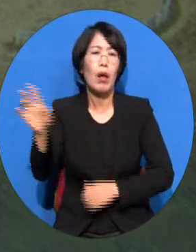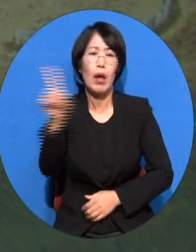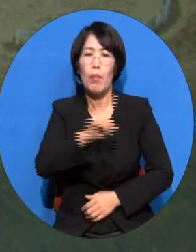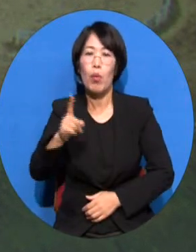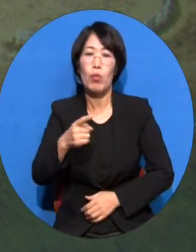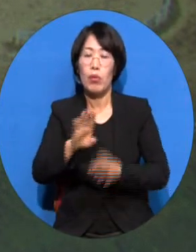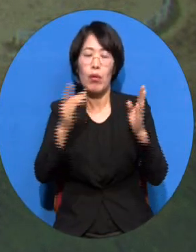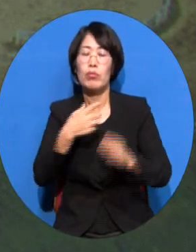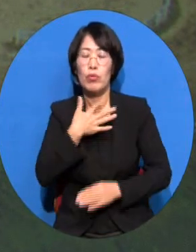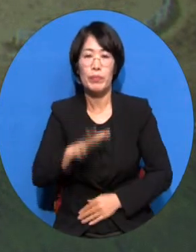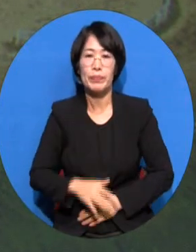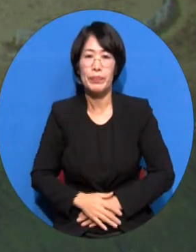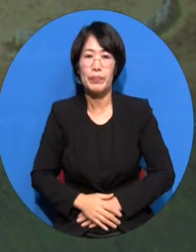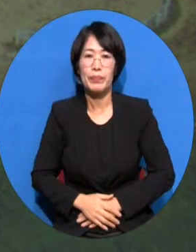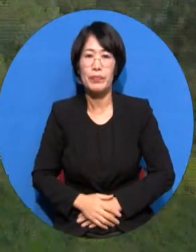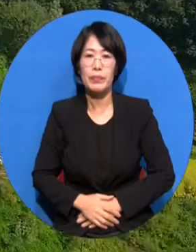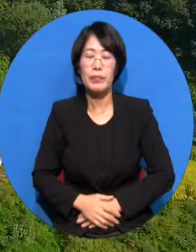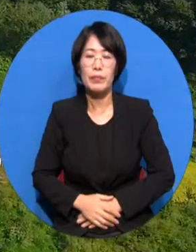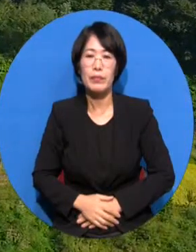드러났습니다. 김진성 기자입니다.